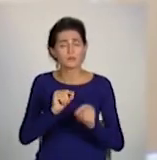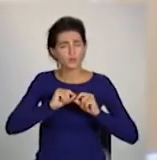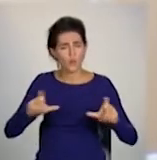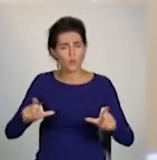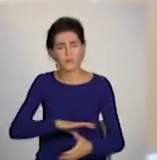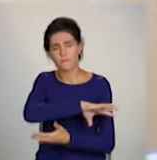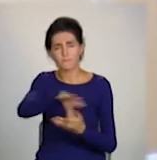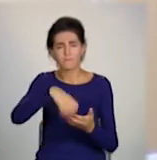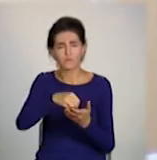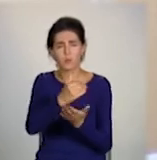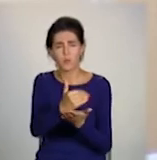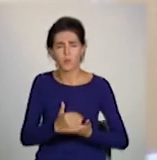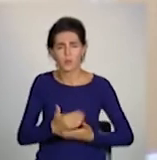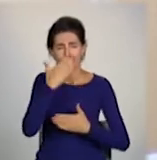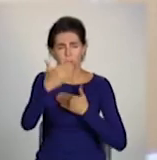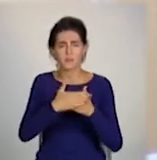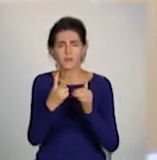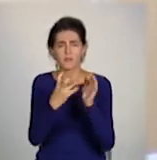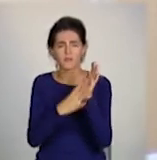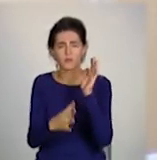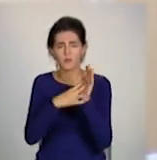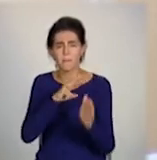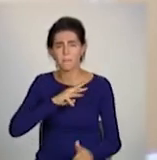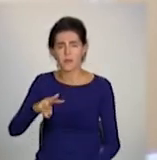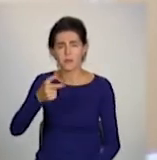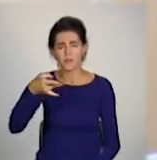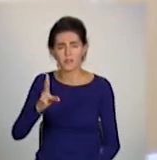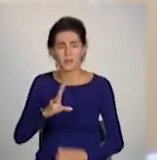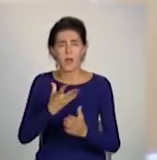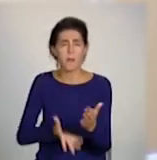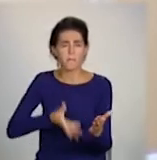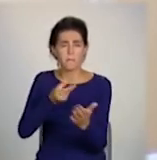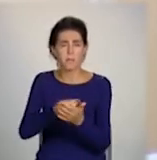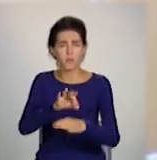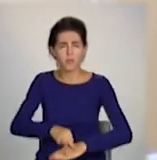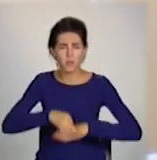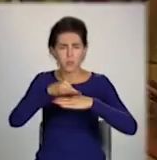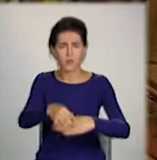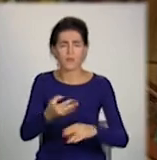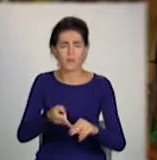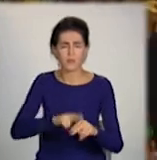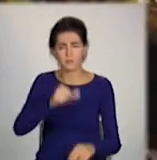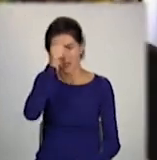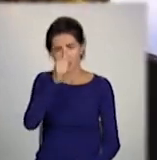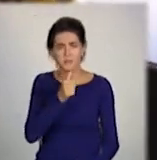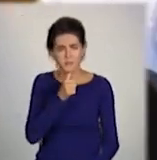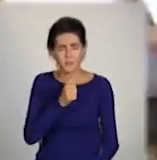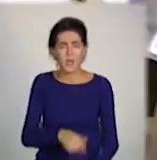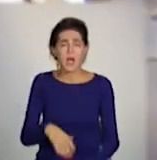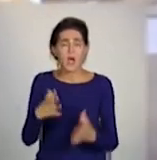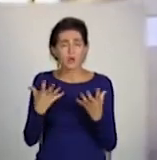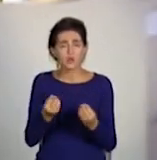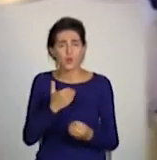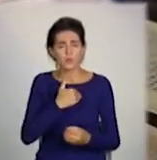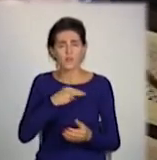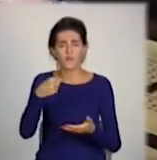Загальний розмір програми складе 290 мільйонів гривень, і виплати будуть проведені вже в цьому місяці. Варто зазначити, що ці